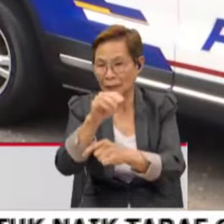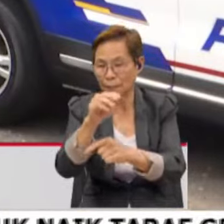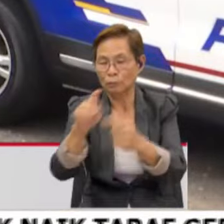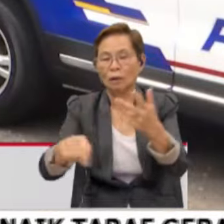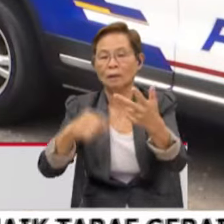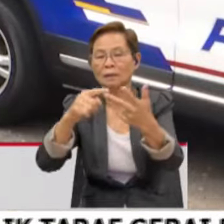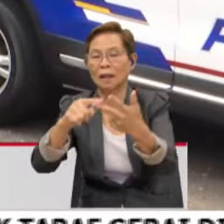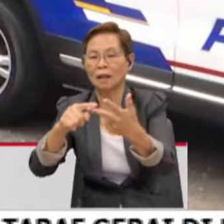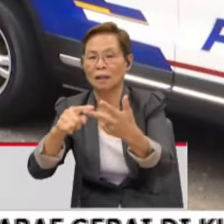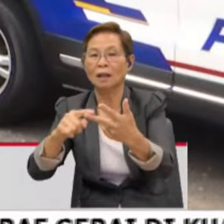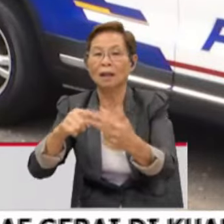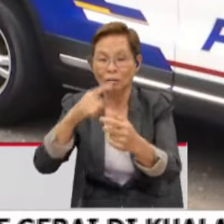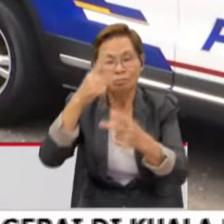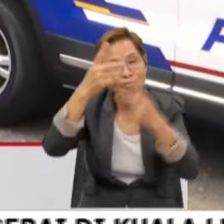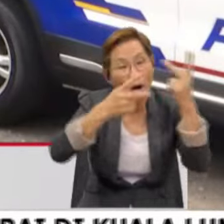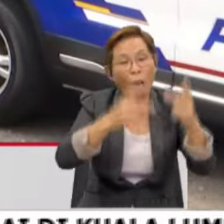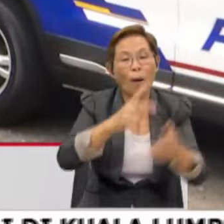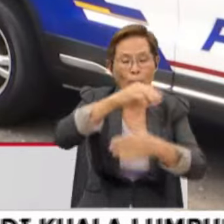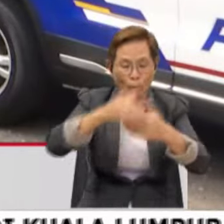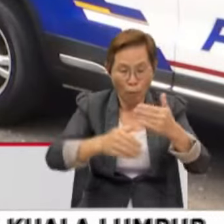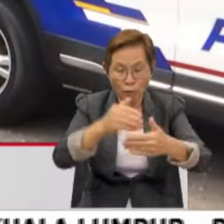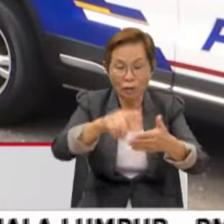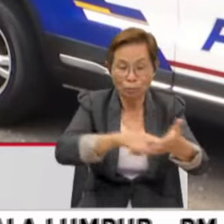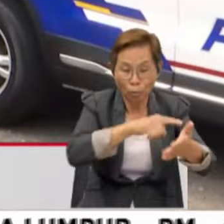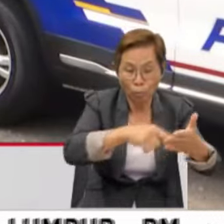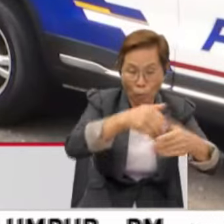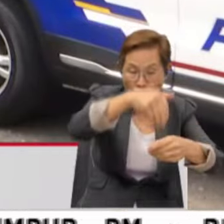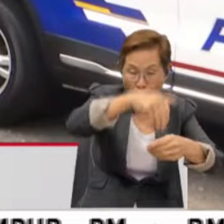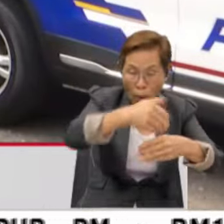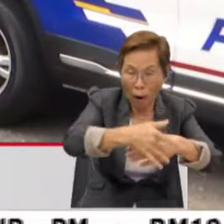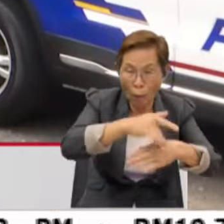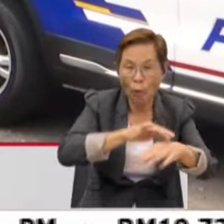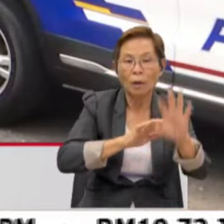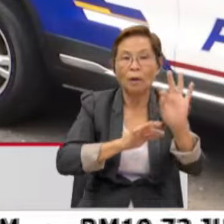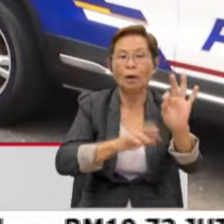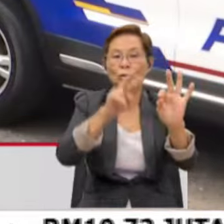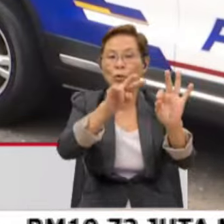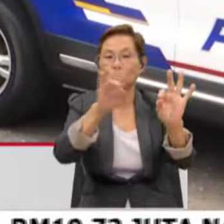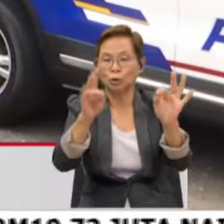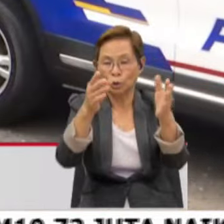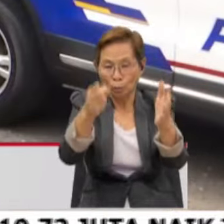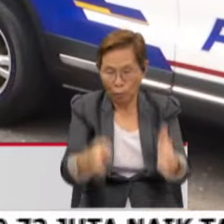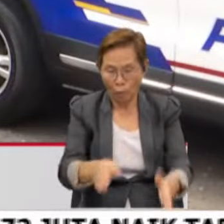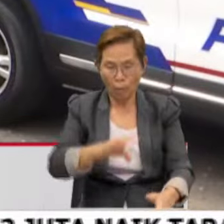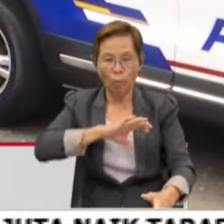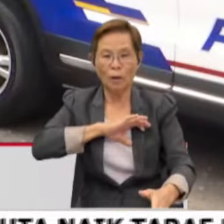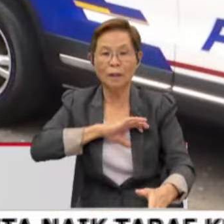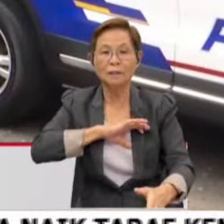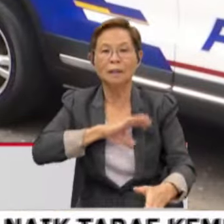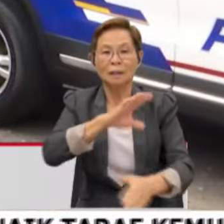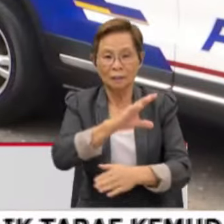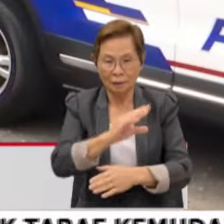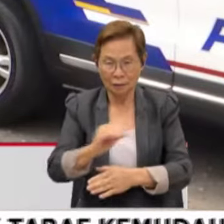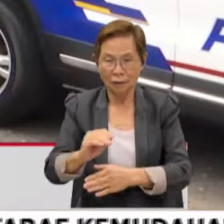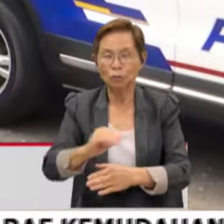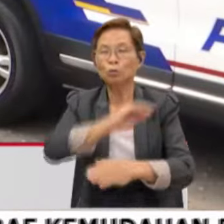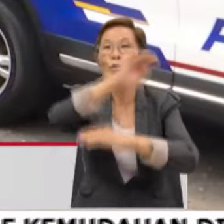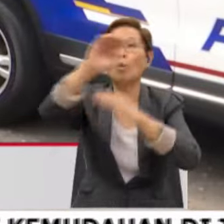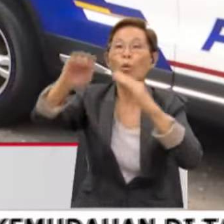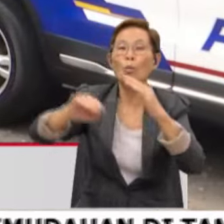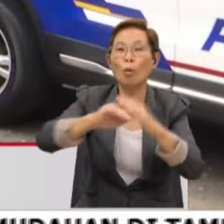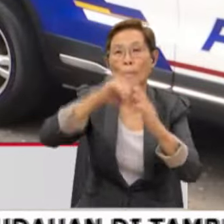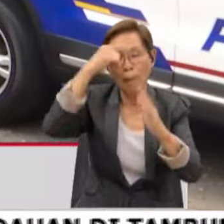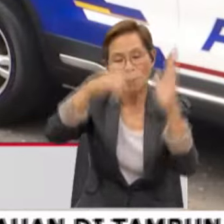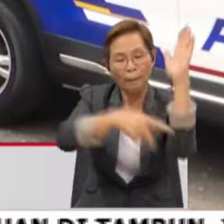Fauzi. Dan untuk proses undi awal ini melibatkan 927 warga polis diraja Malaysia secara